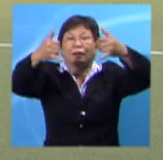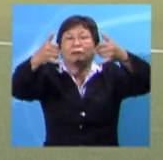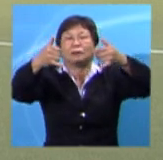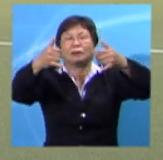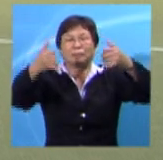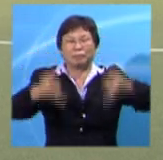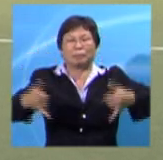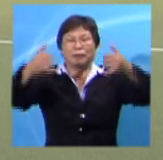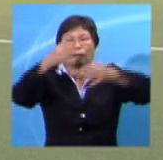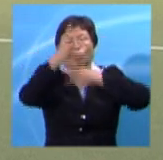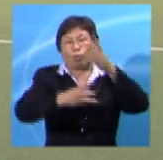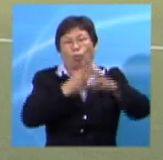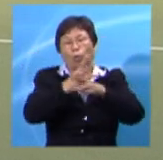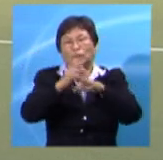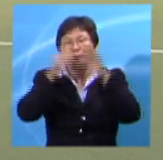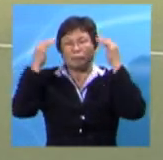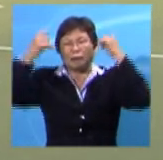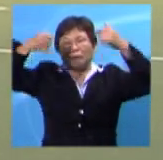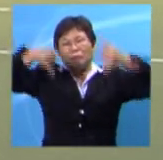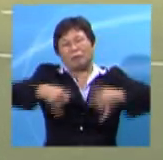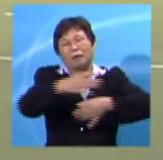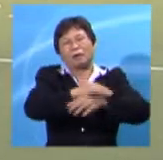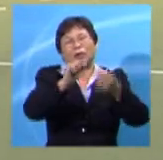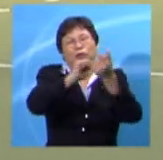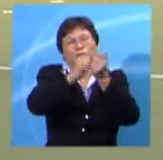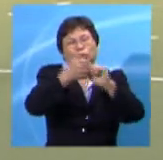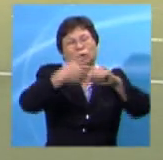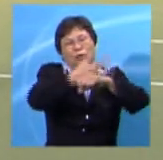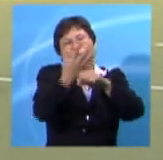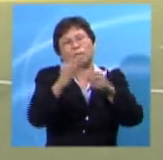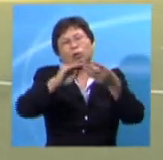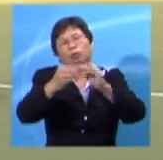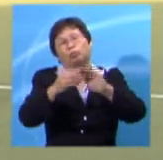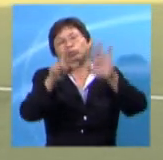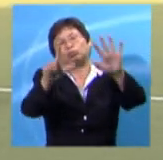Belanda manakala menamatkan saingan sukan ke mobile di tempat